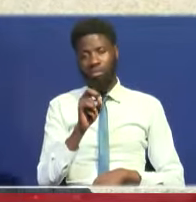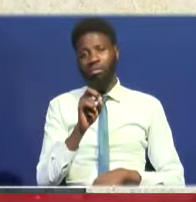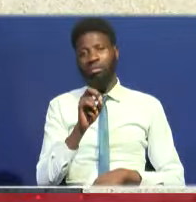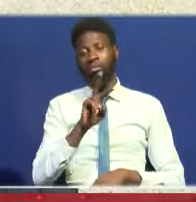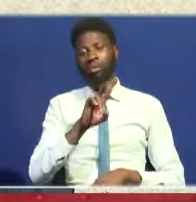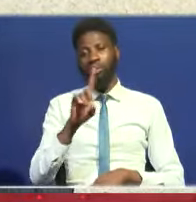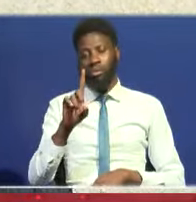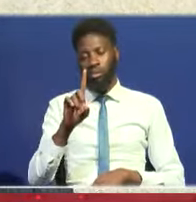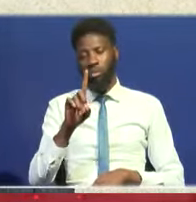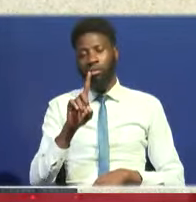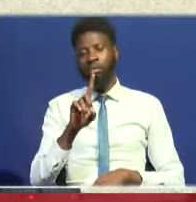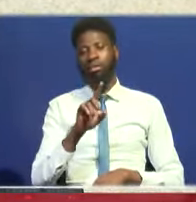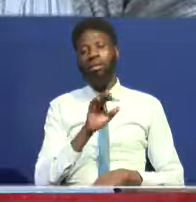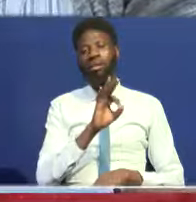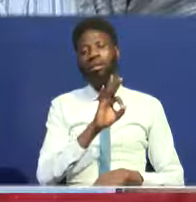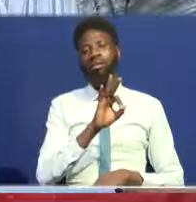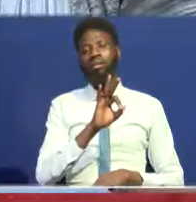ilikuwa